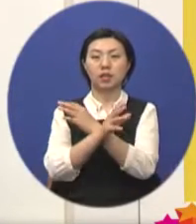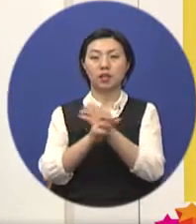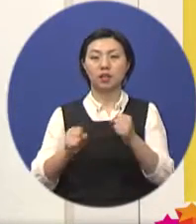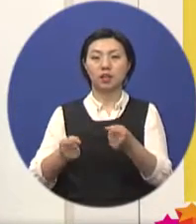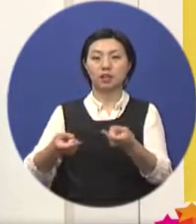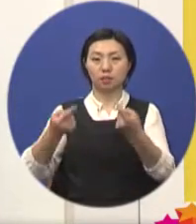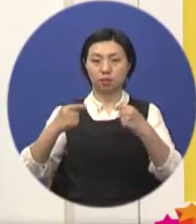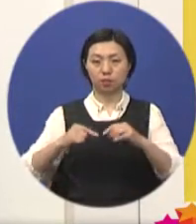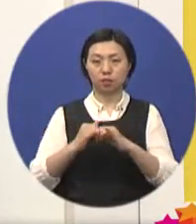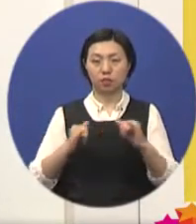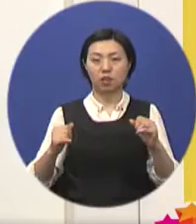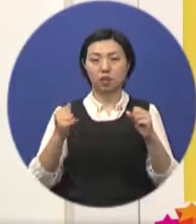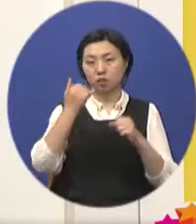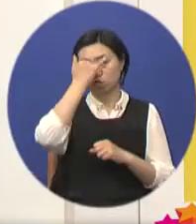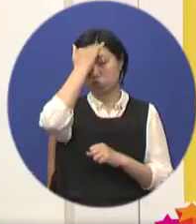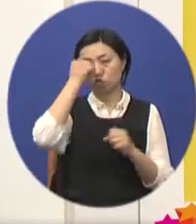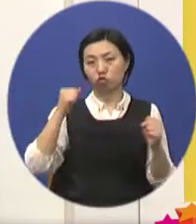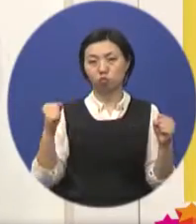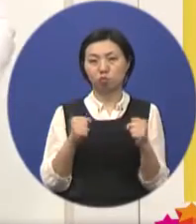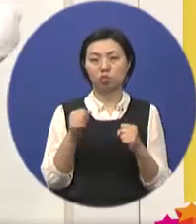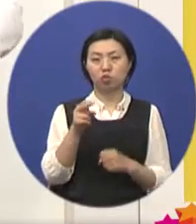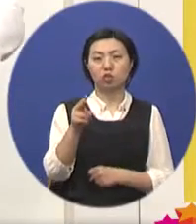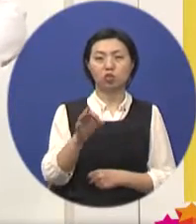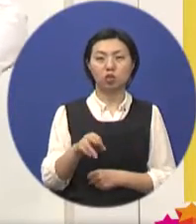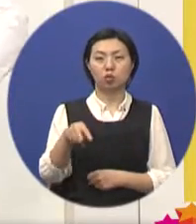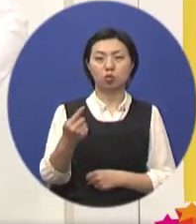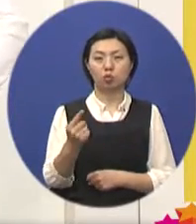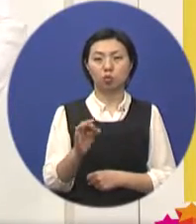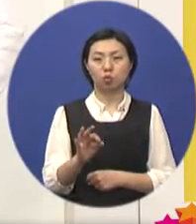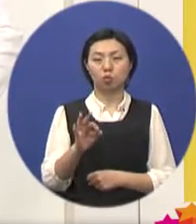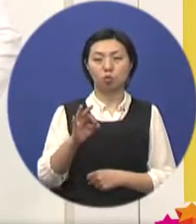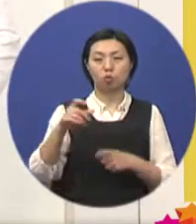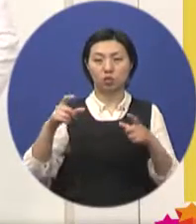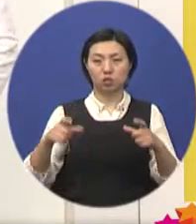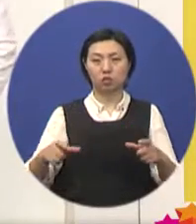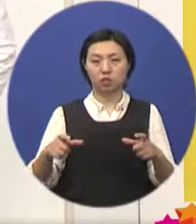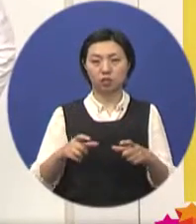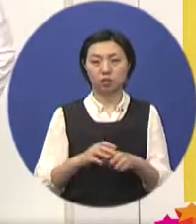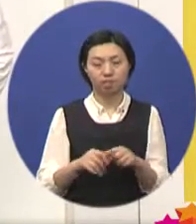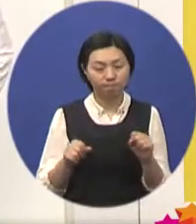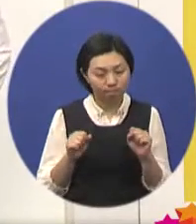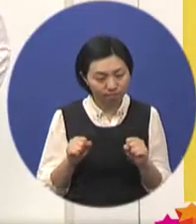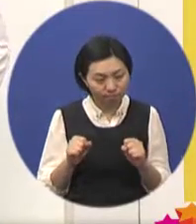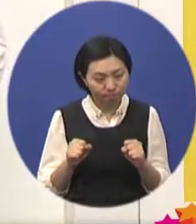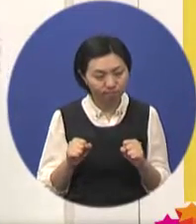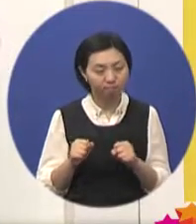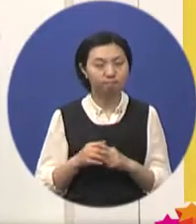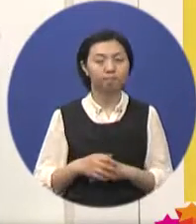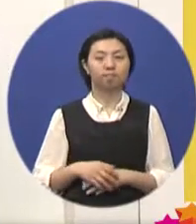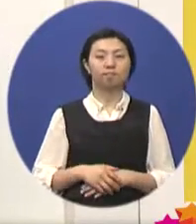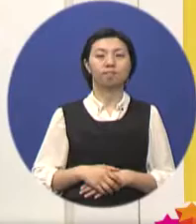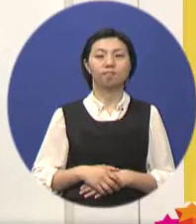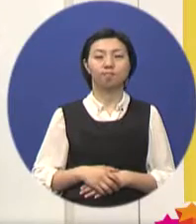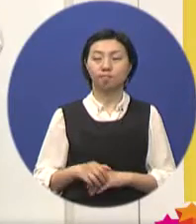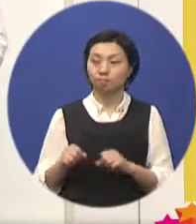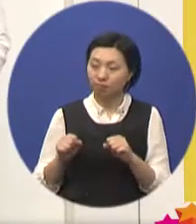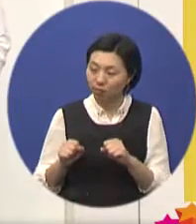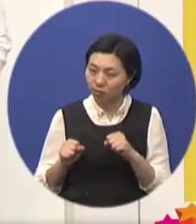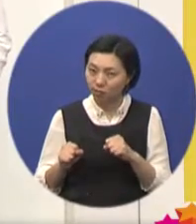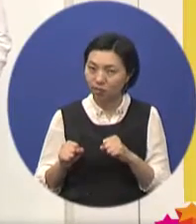네. 충북 영동군으로 달려가 볼까요? 네. 신대호 아버님. 안녕하셨어요. 예,